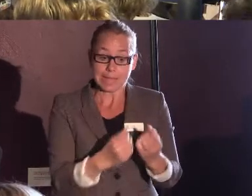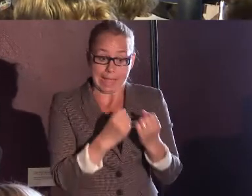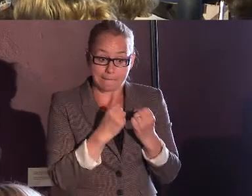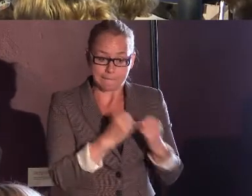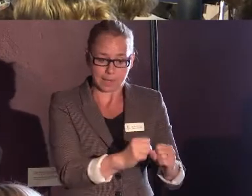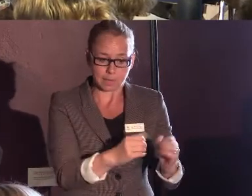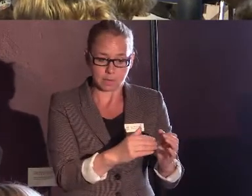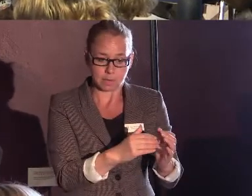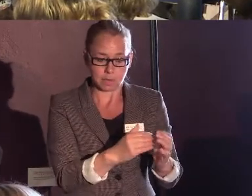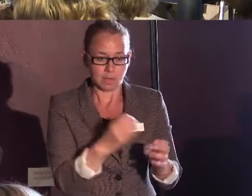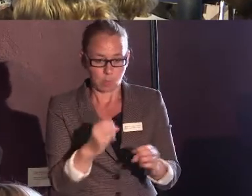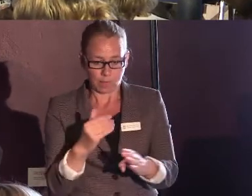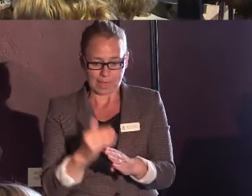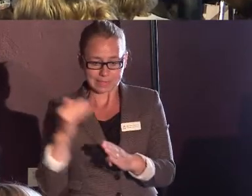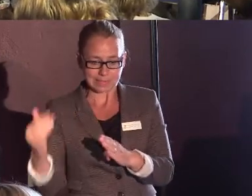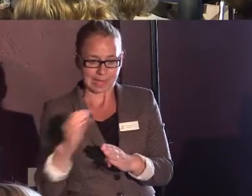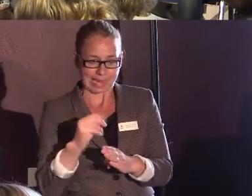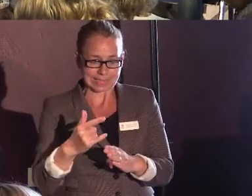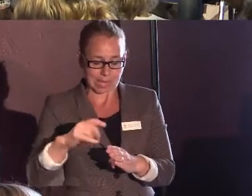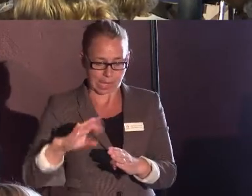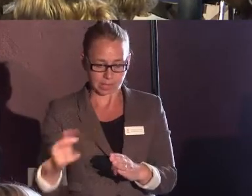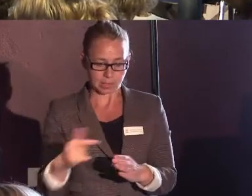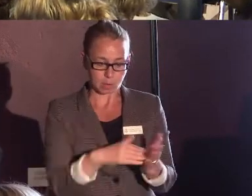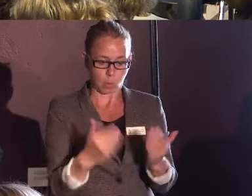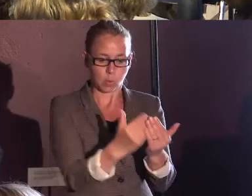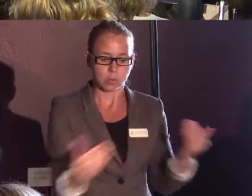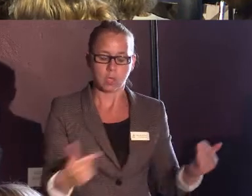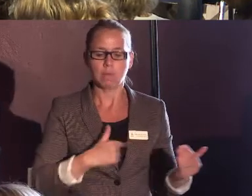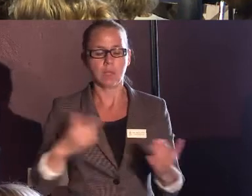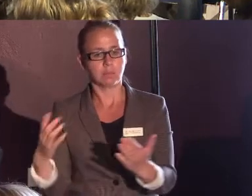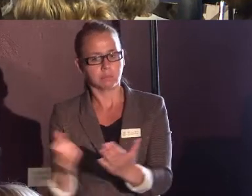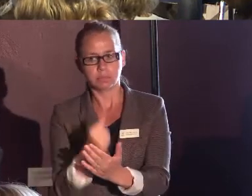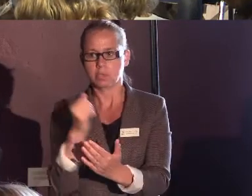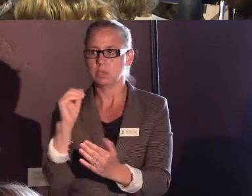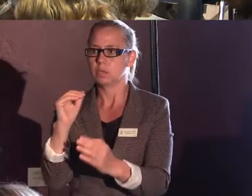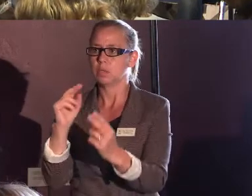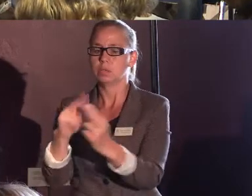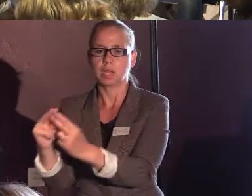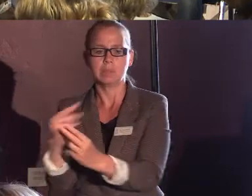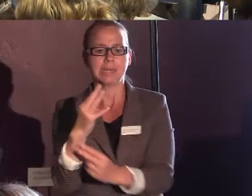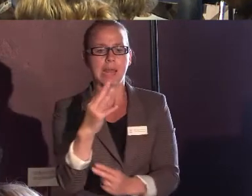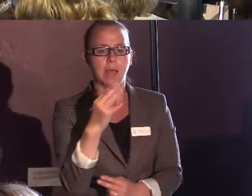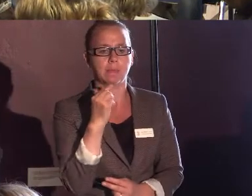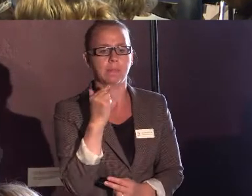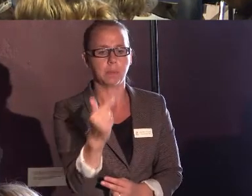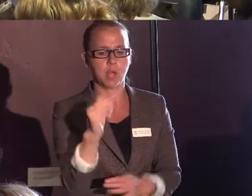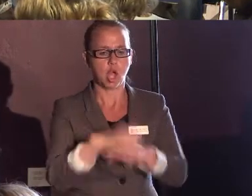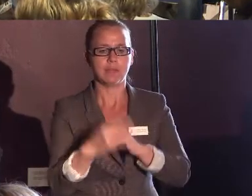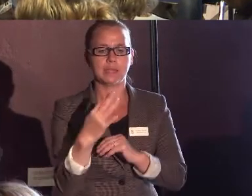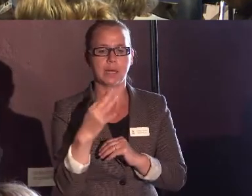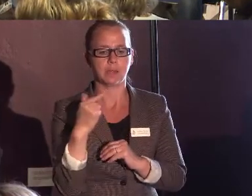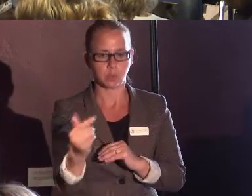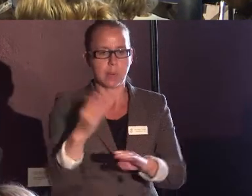Effekterna externt för den utställningen är att vi har nått över 300 000 besökare. Som vi